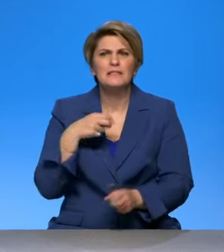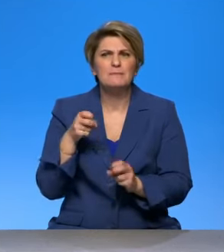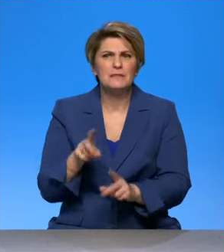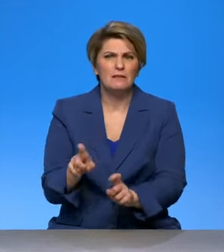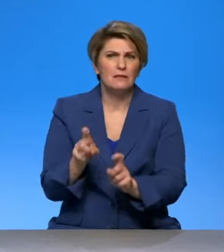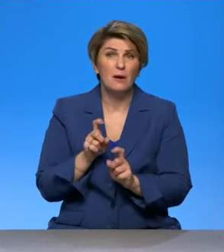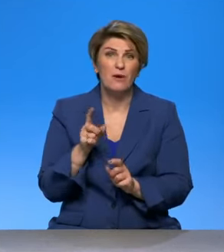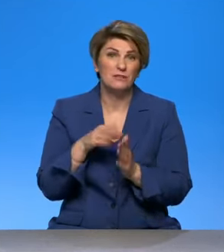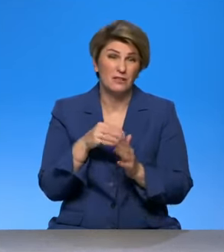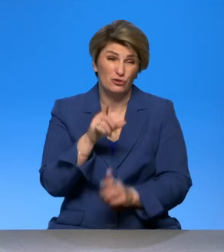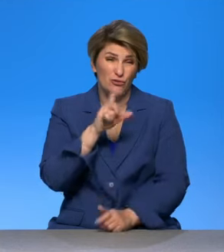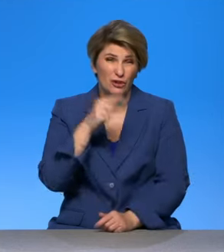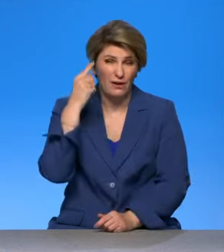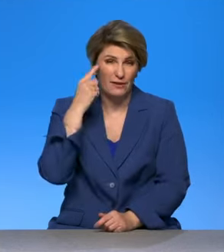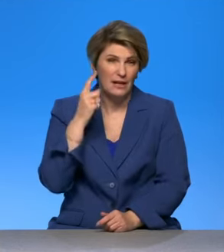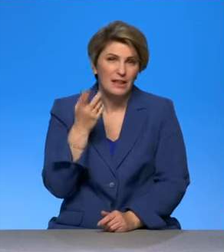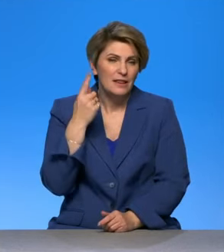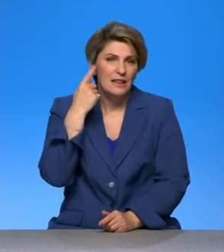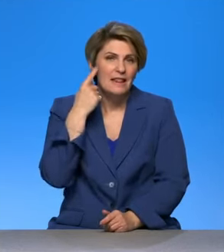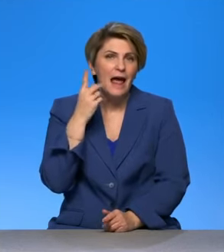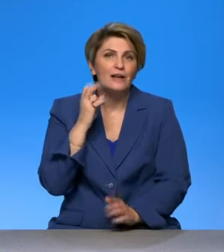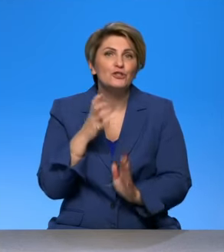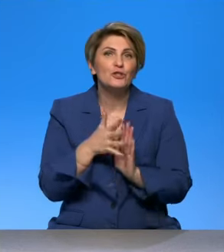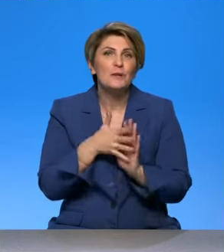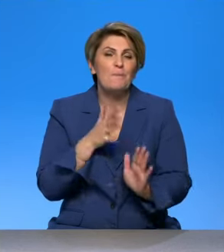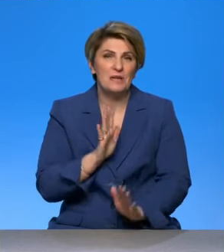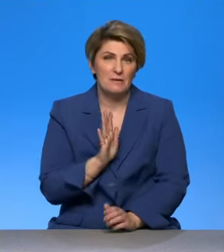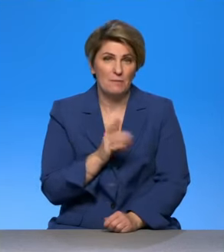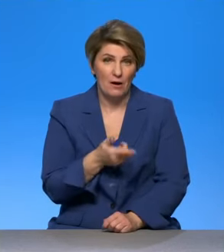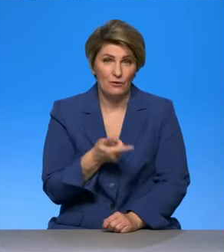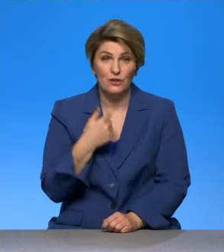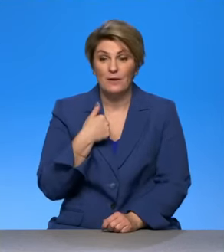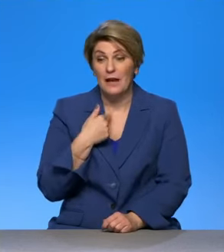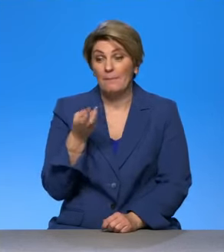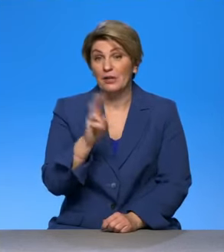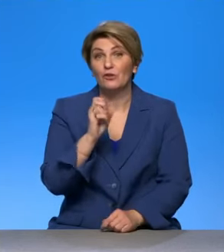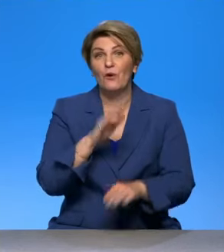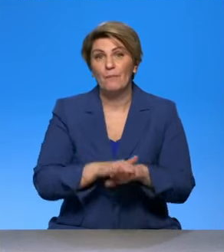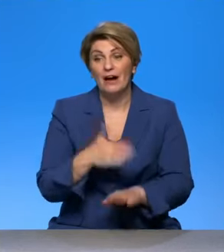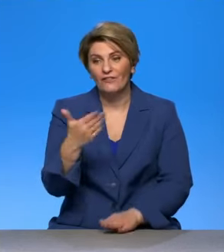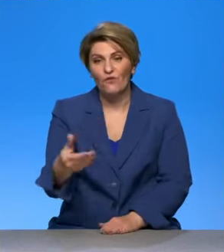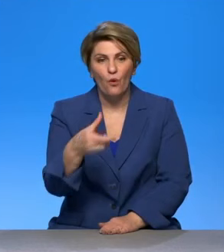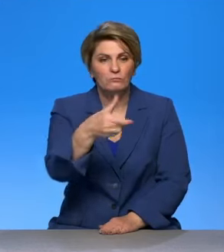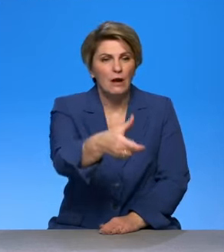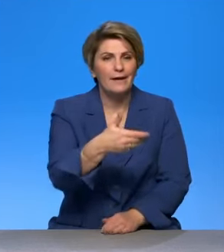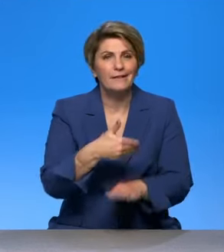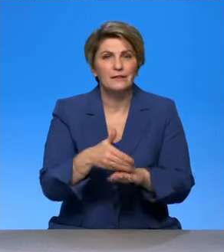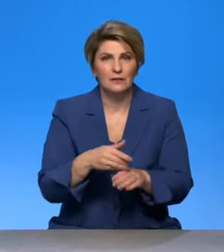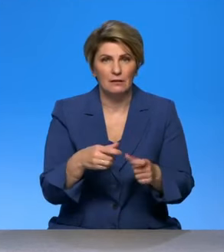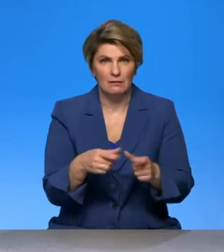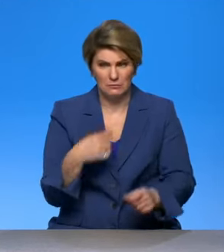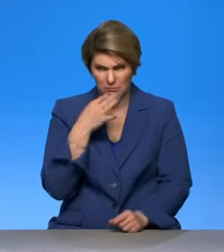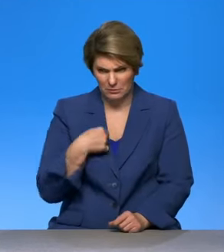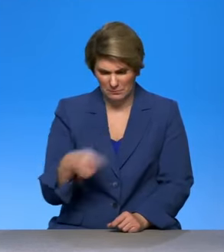неосознанный. Ну, объективно. Ну, если, например, условно, там, я приду в банк, и мне скажут, Алексей, вот кредитная карта. Я откажусь, и скажу, да